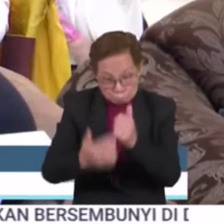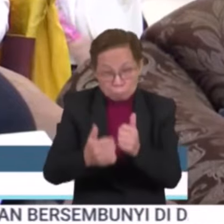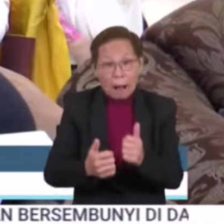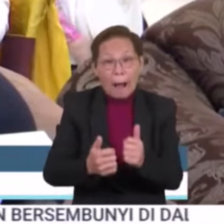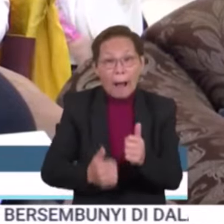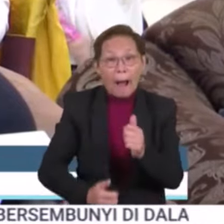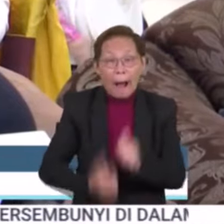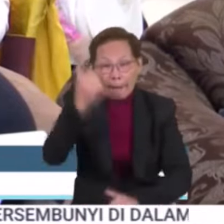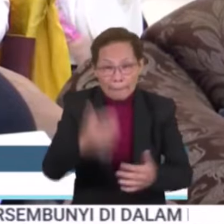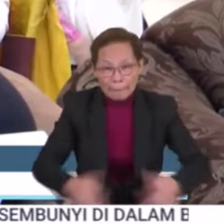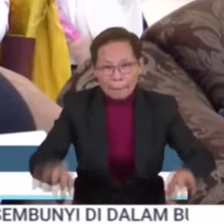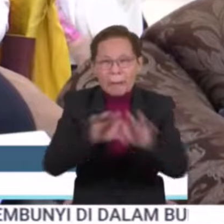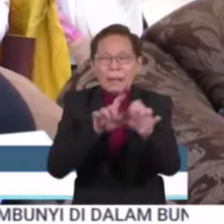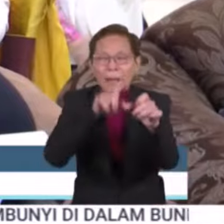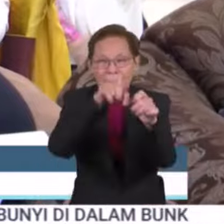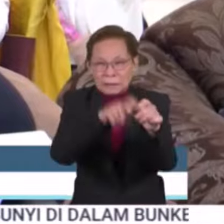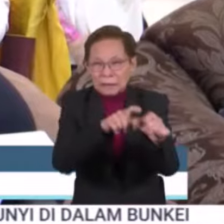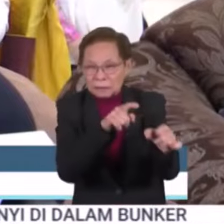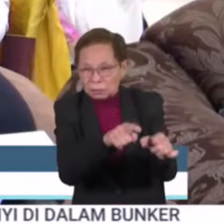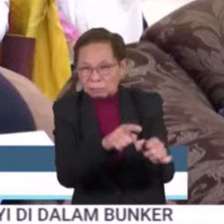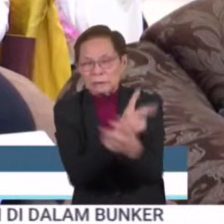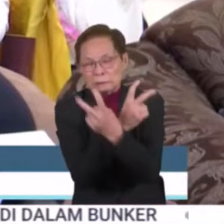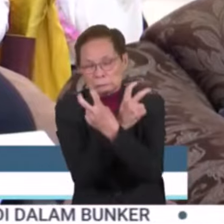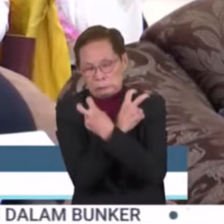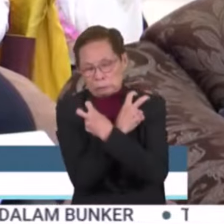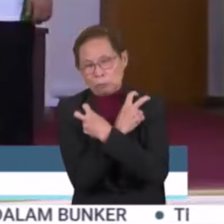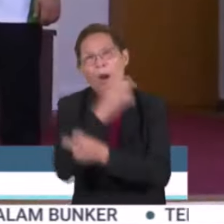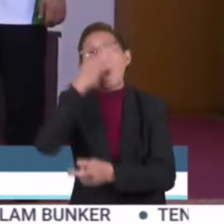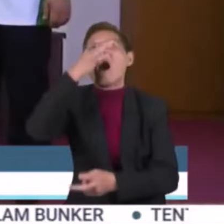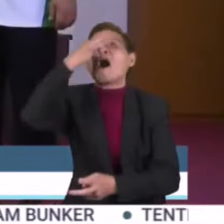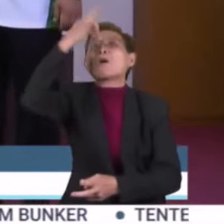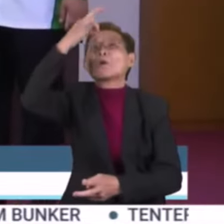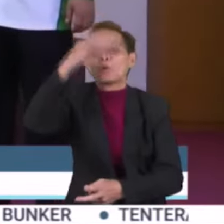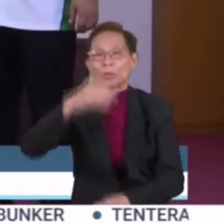ada apa-apa yang dilihat sebagai keracunan dan sebagainya.